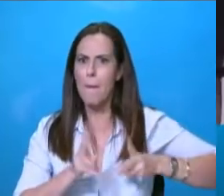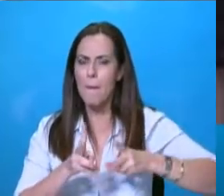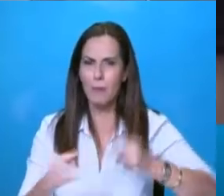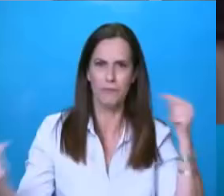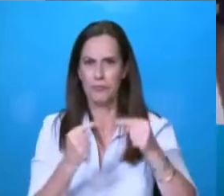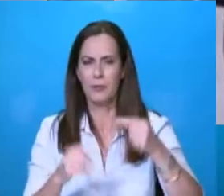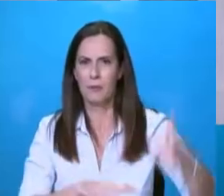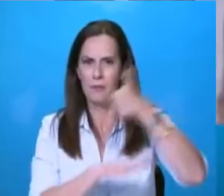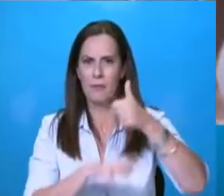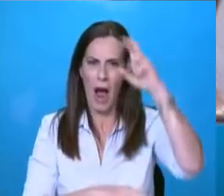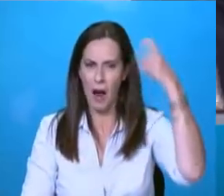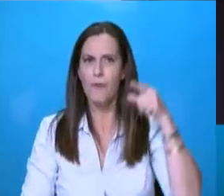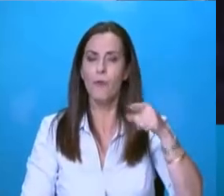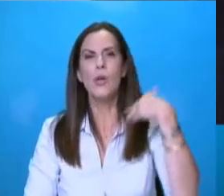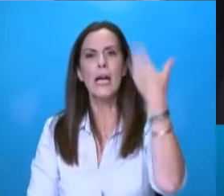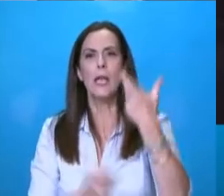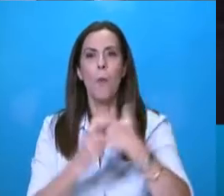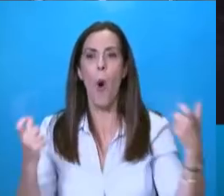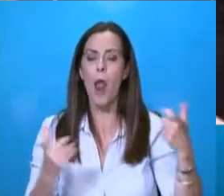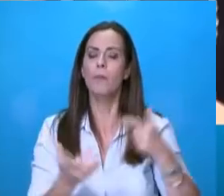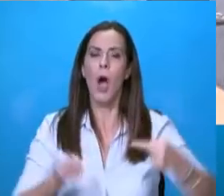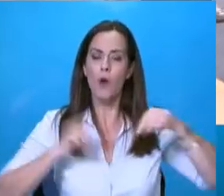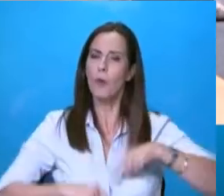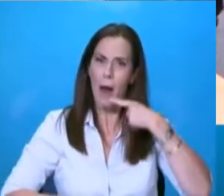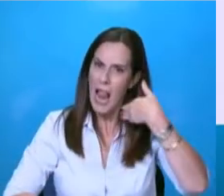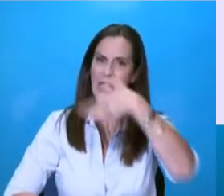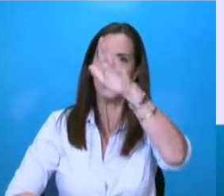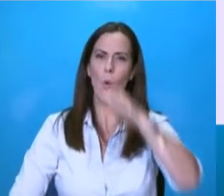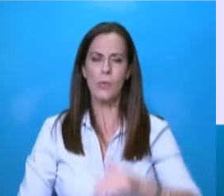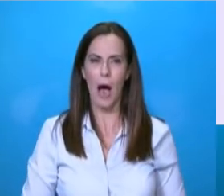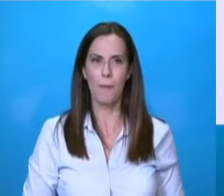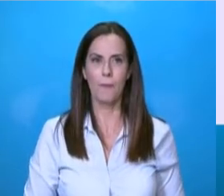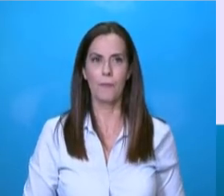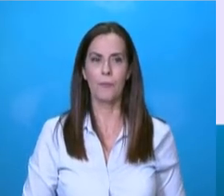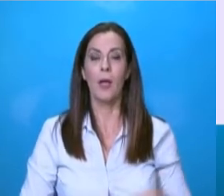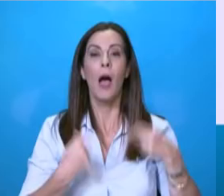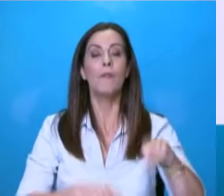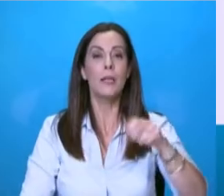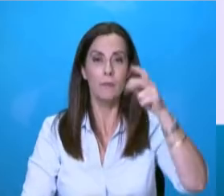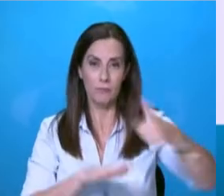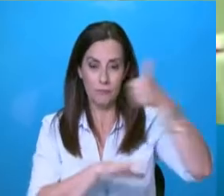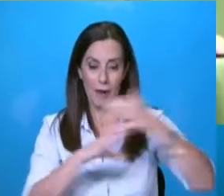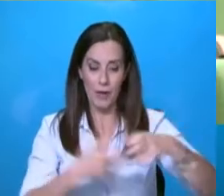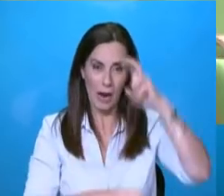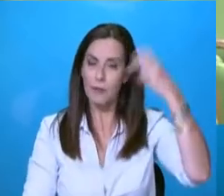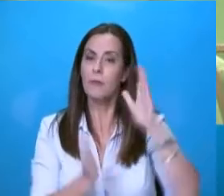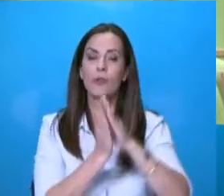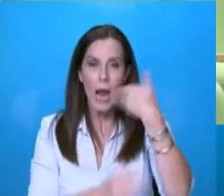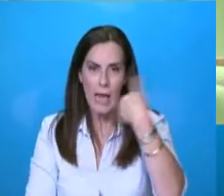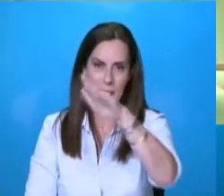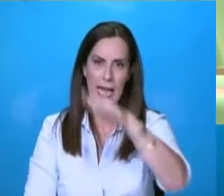עודה, והוא הוצא מן האולם בהוראת יושב ראש הכנסת אדלשטיין. חבר הכנסת איימן עודה, ביקשתי ממך לצאת מן